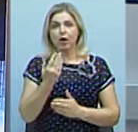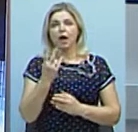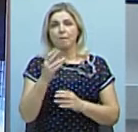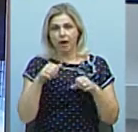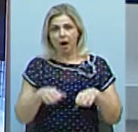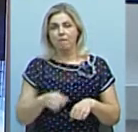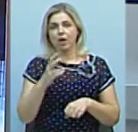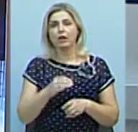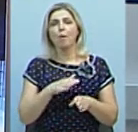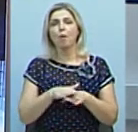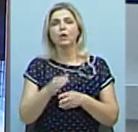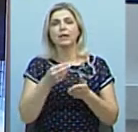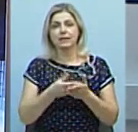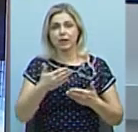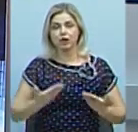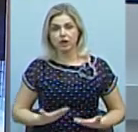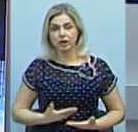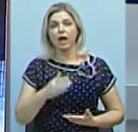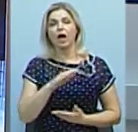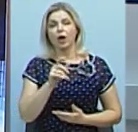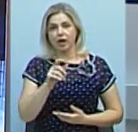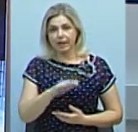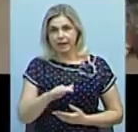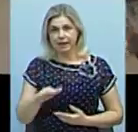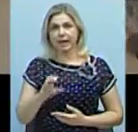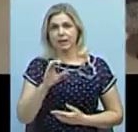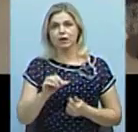життя особливих дітей Миколаївщини та їх родин».